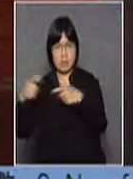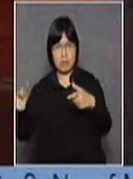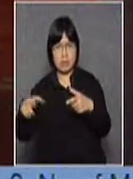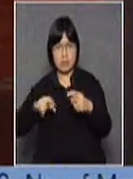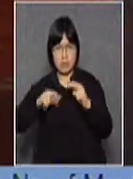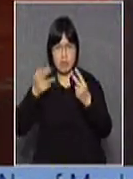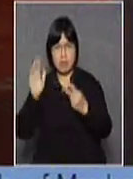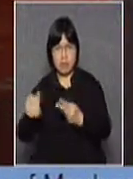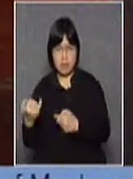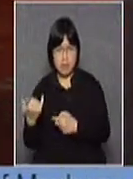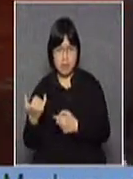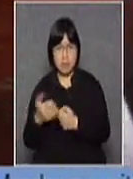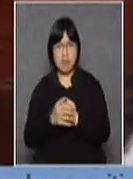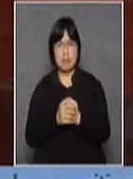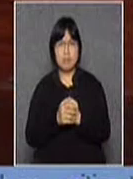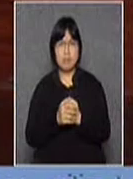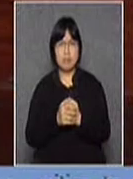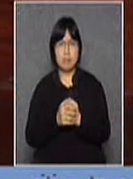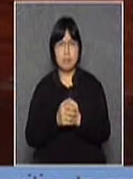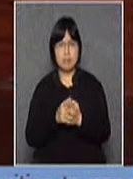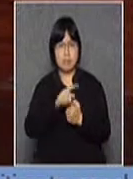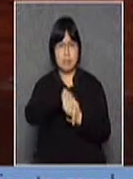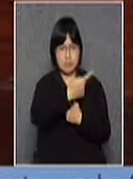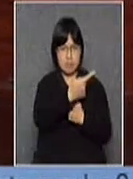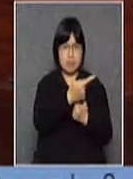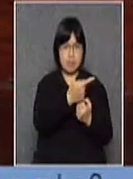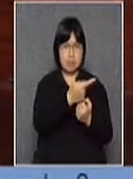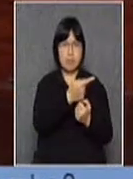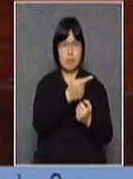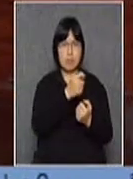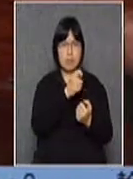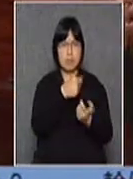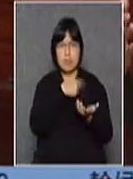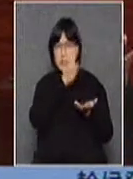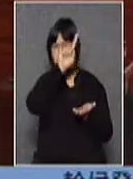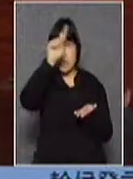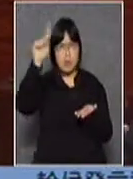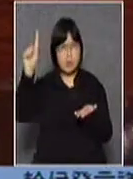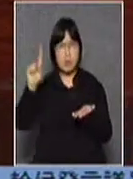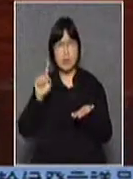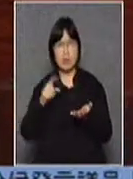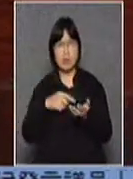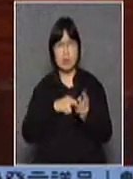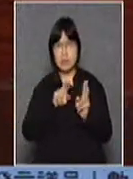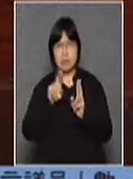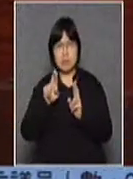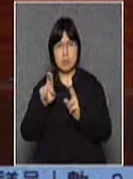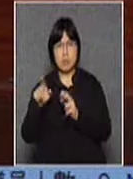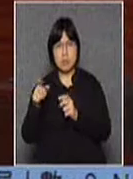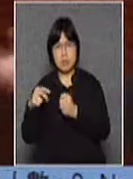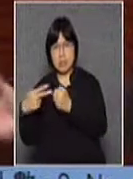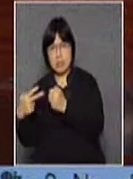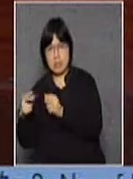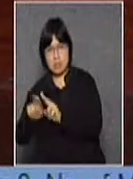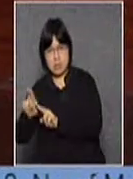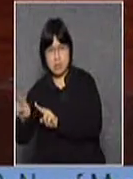展？至於其他嘅地區，以我邊一度係呢個嘅都會，邊一度係次都會，邊一度